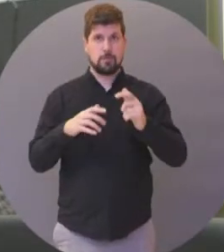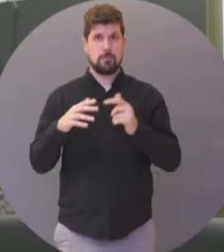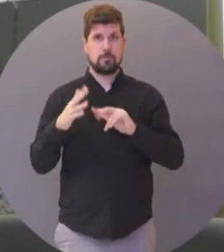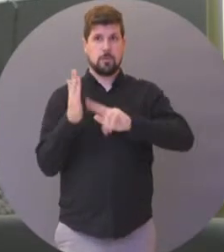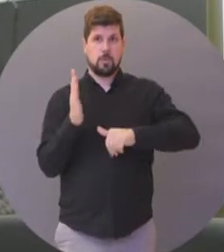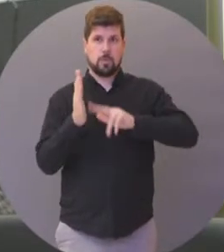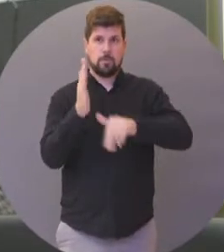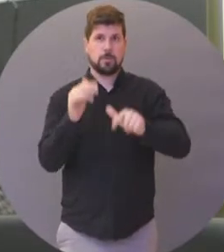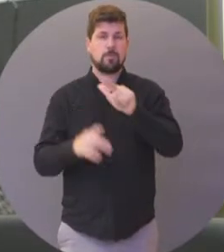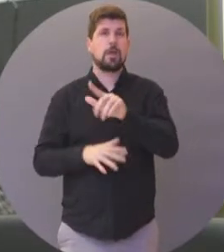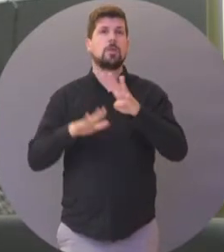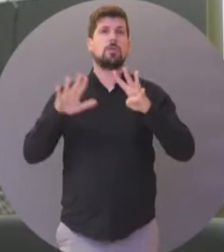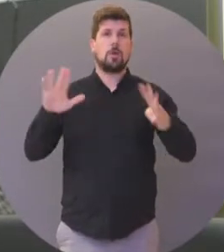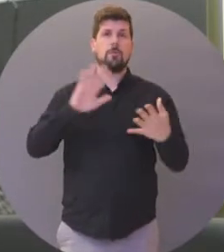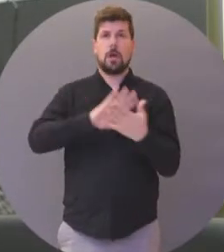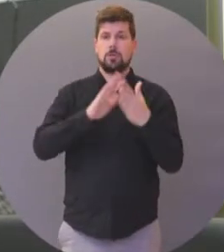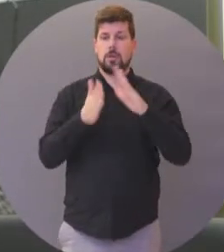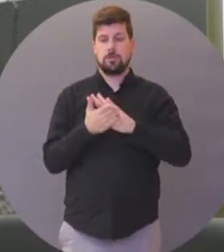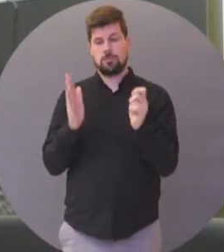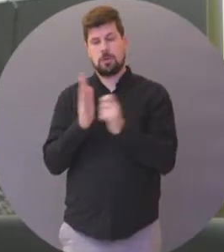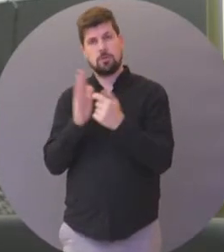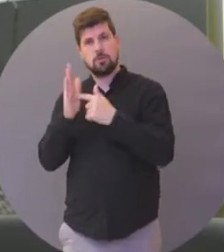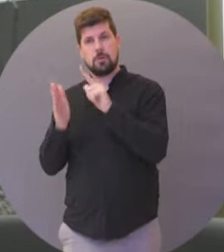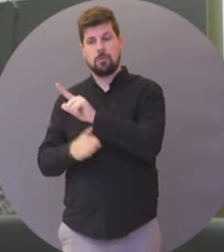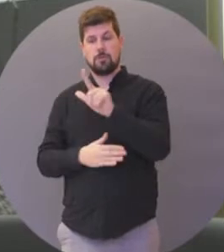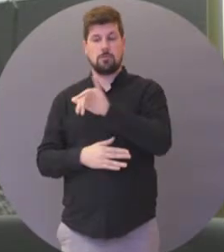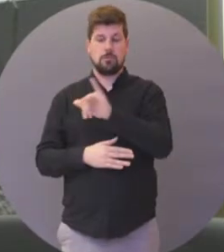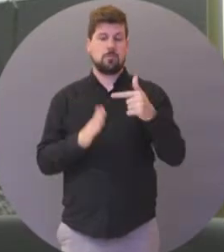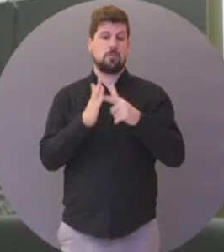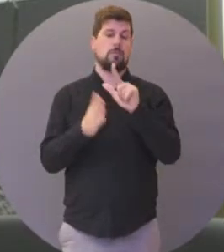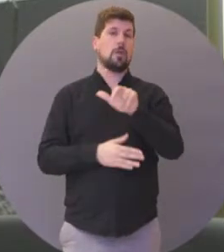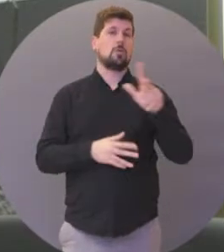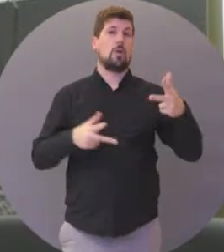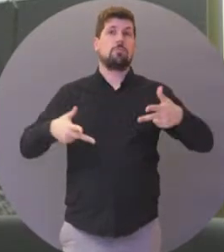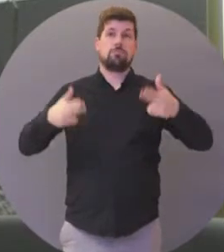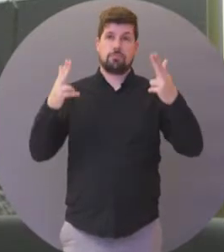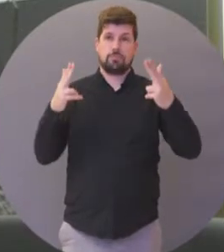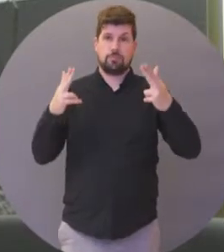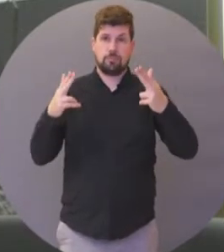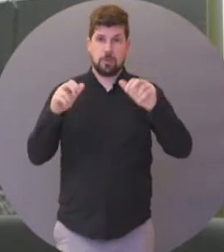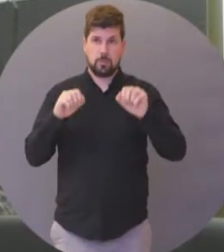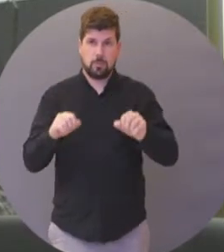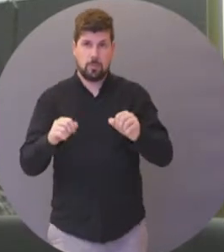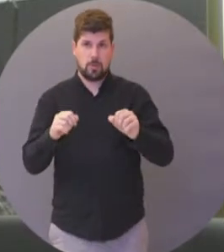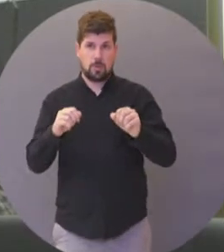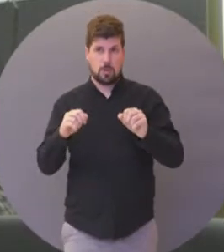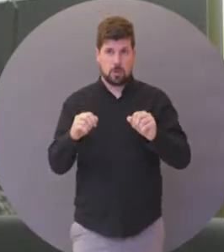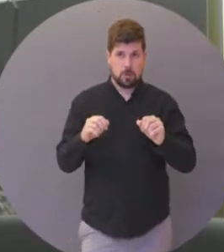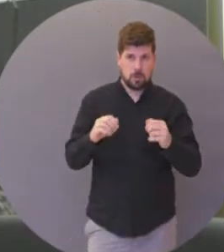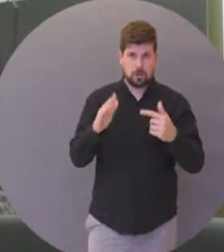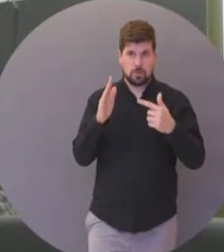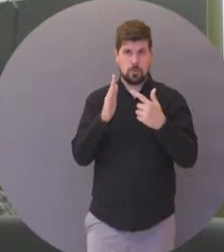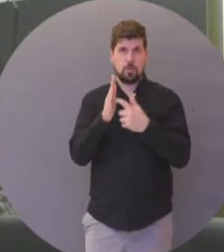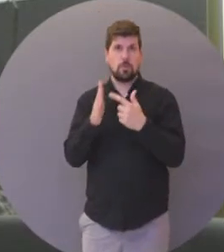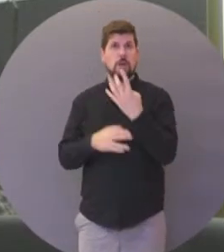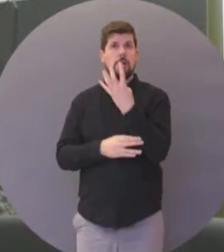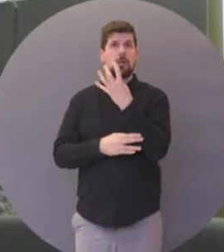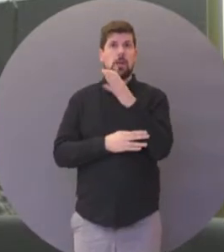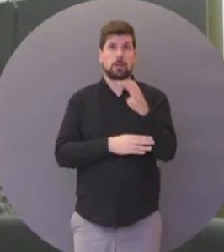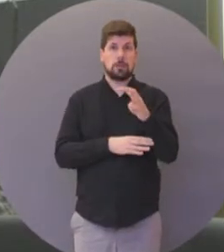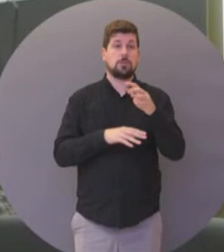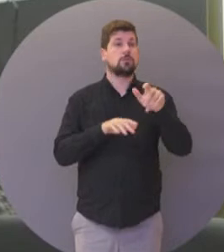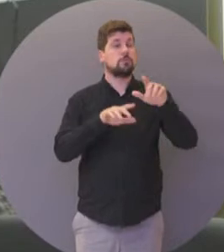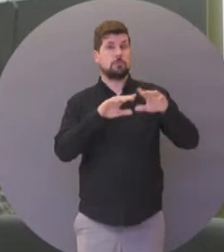associations entre 2022 et 2023 permettant l'accompagnement de près de 2400 foyers cette année